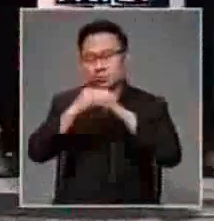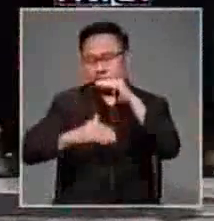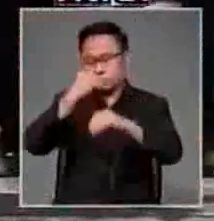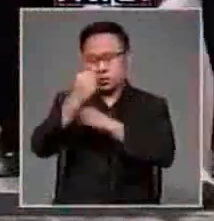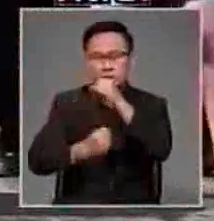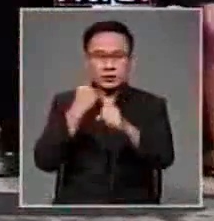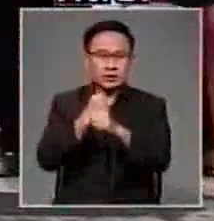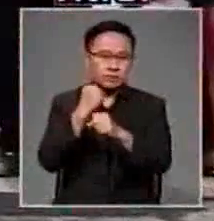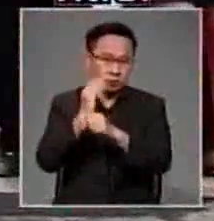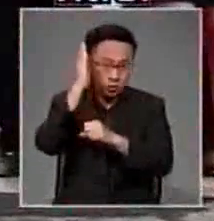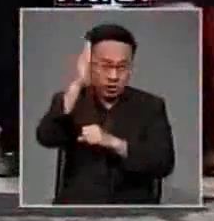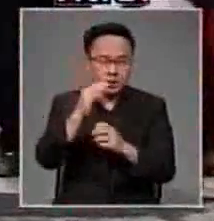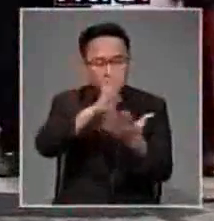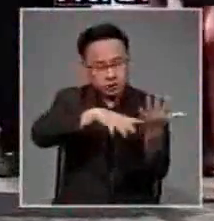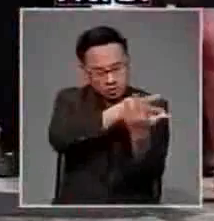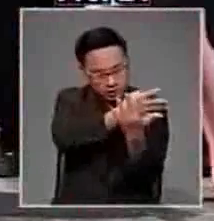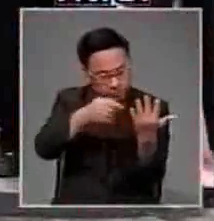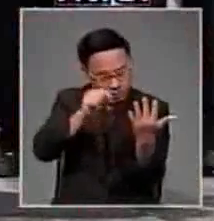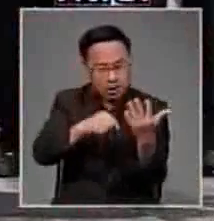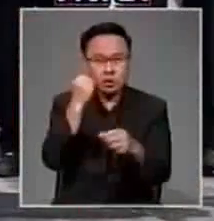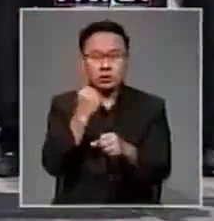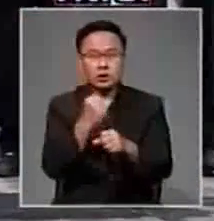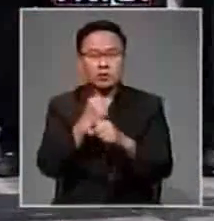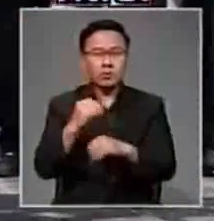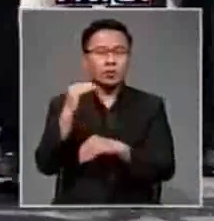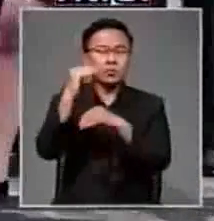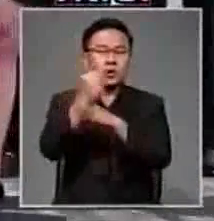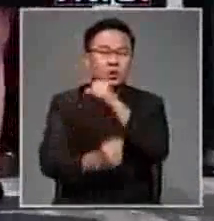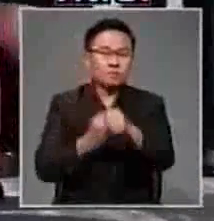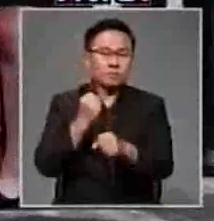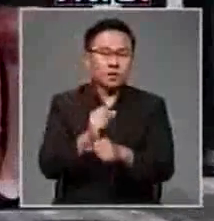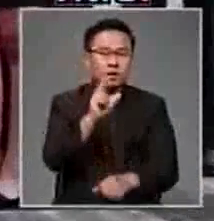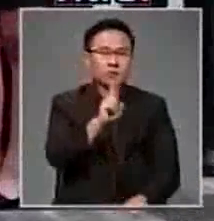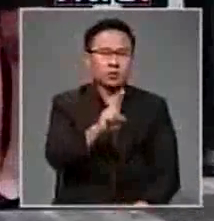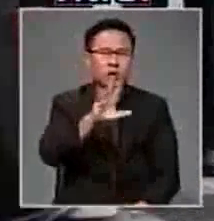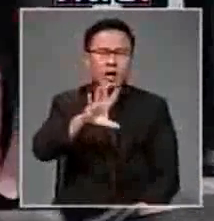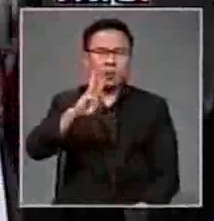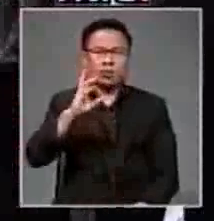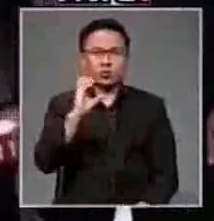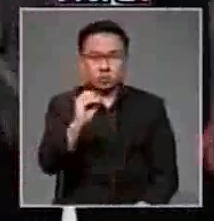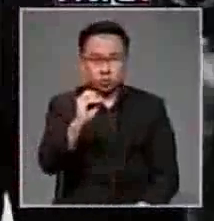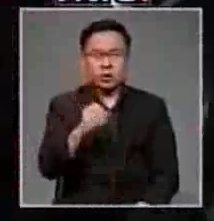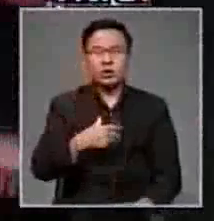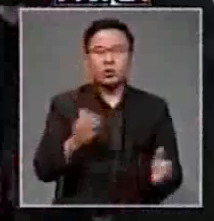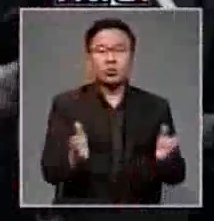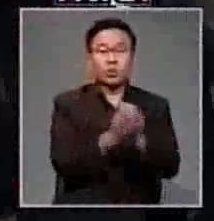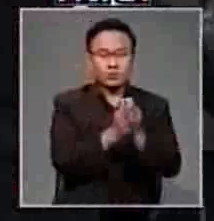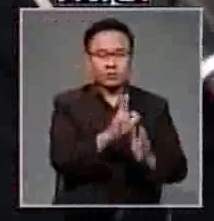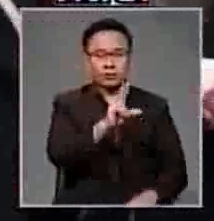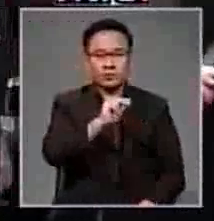64ครัวเรือนนะครับแล้วก็เราจะขับเคลื่อนไปอีกซึ่งตามแผนของเราเนี่ยเราจะทำให้เสร็จภายใน